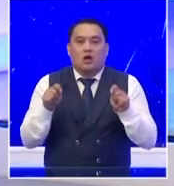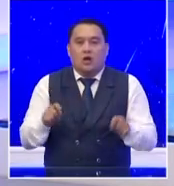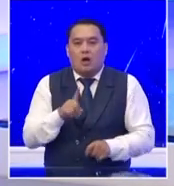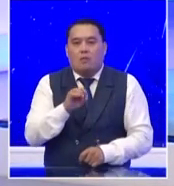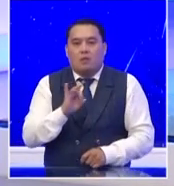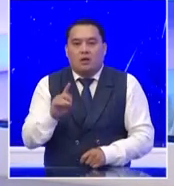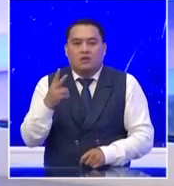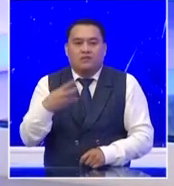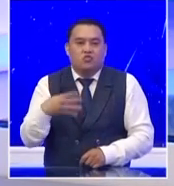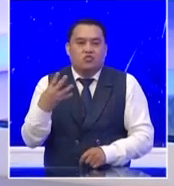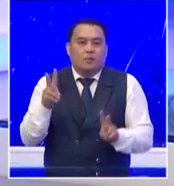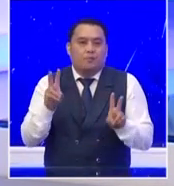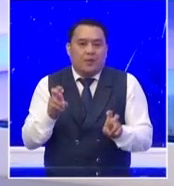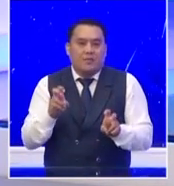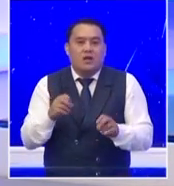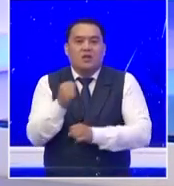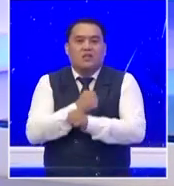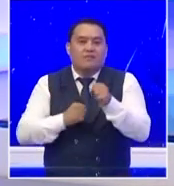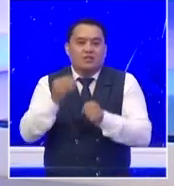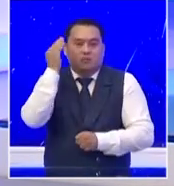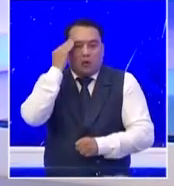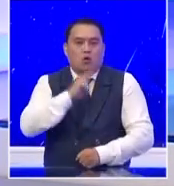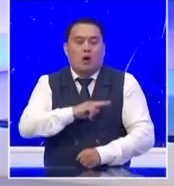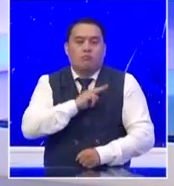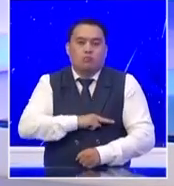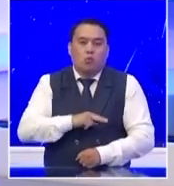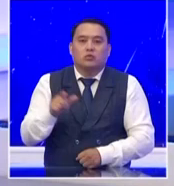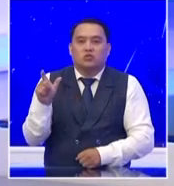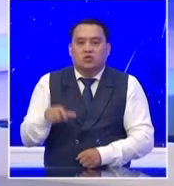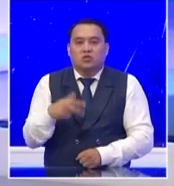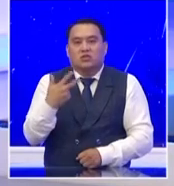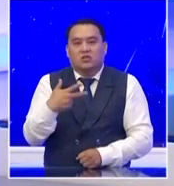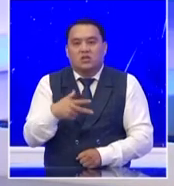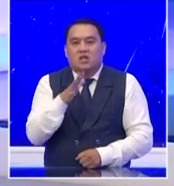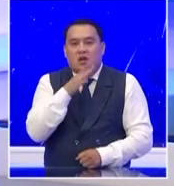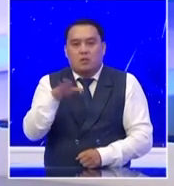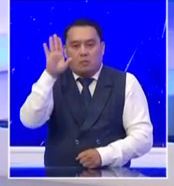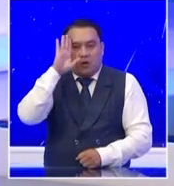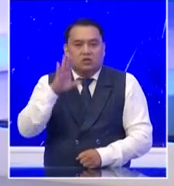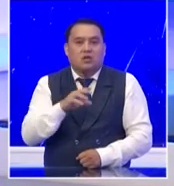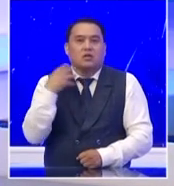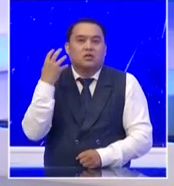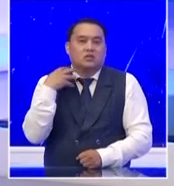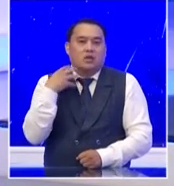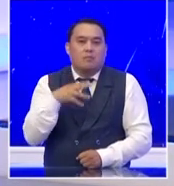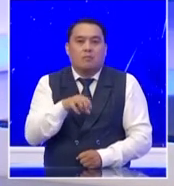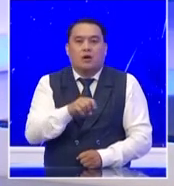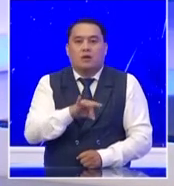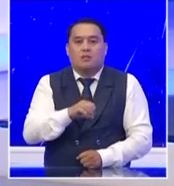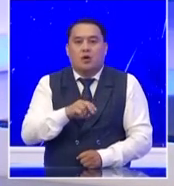корреспондент Хабар-24. Двигатель, способный работать без вмешательства человека, собрал 30-летний житель Кызылорды Марат